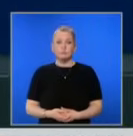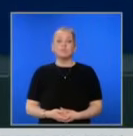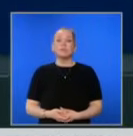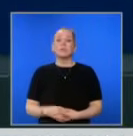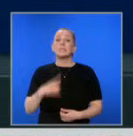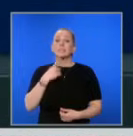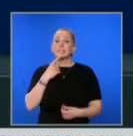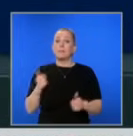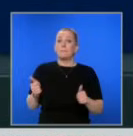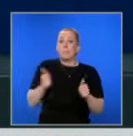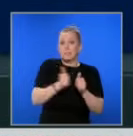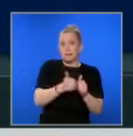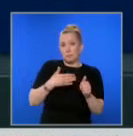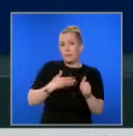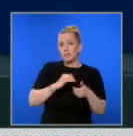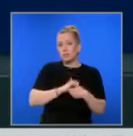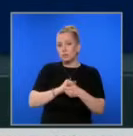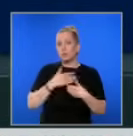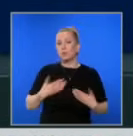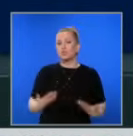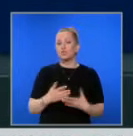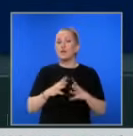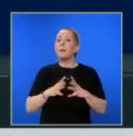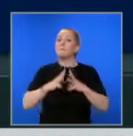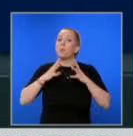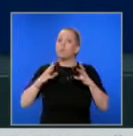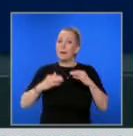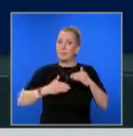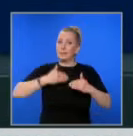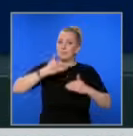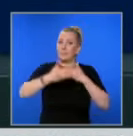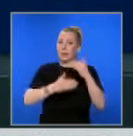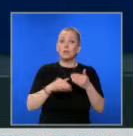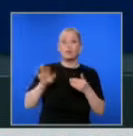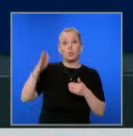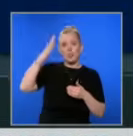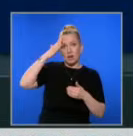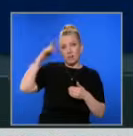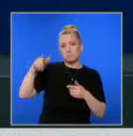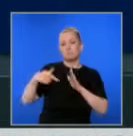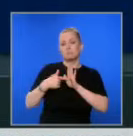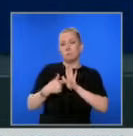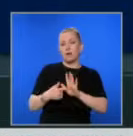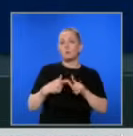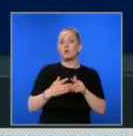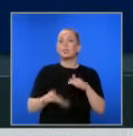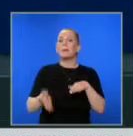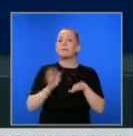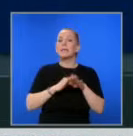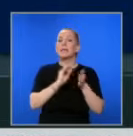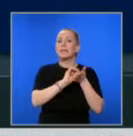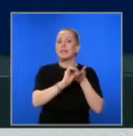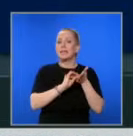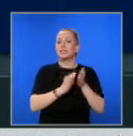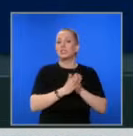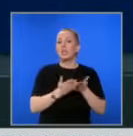За присъединяване към нашия съюз е необходим още по-голям напредък. Но страната показва, че може да покрие критериите за членство и да